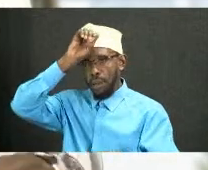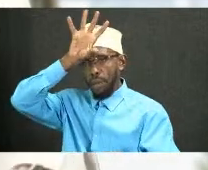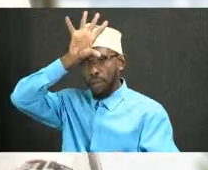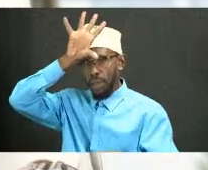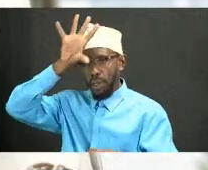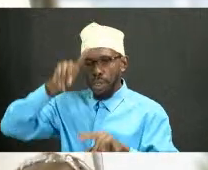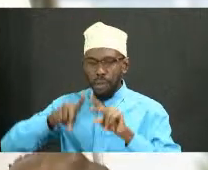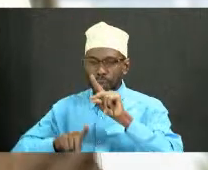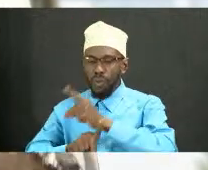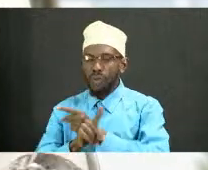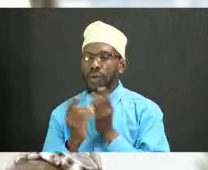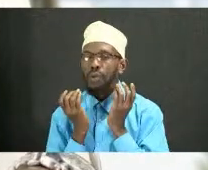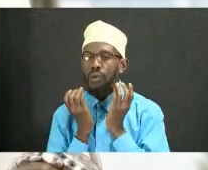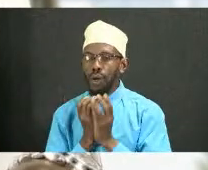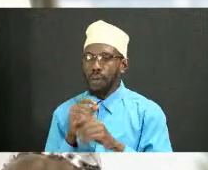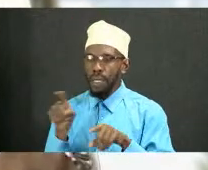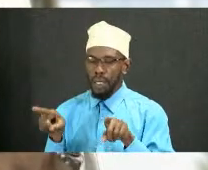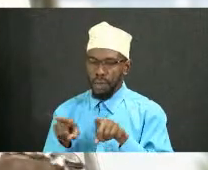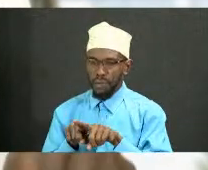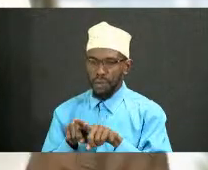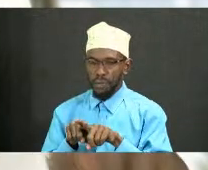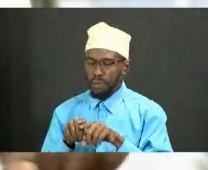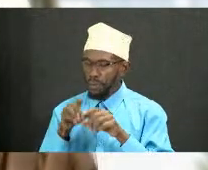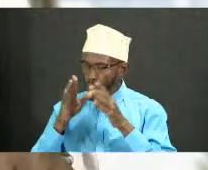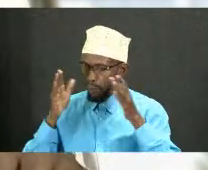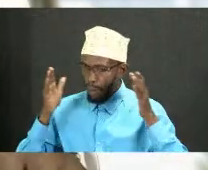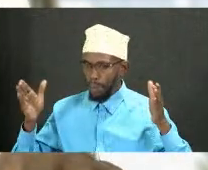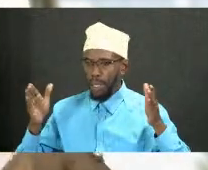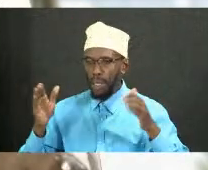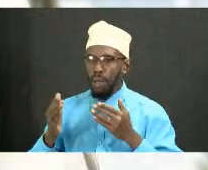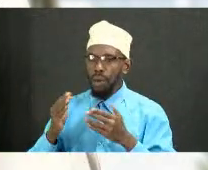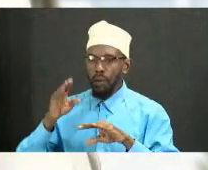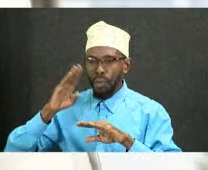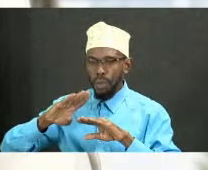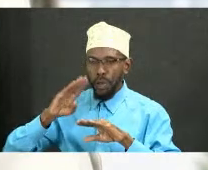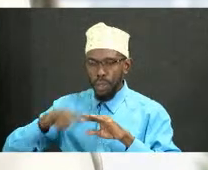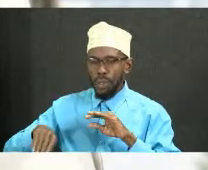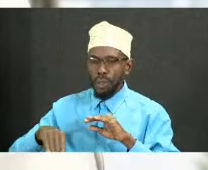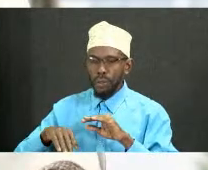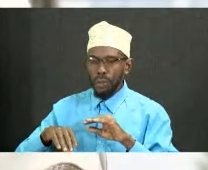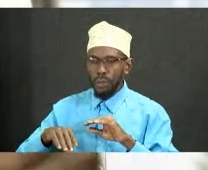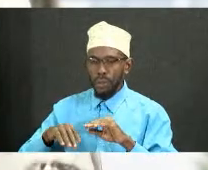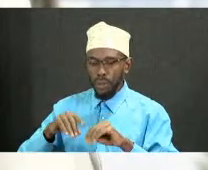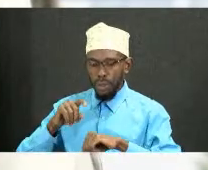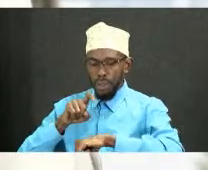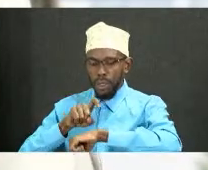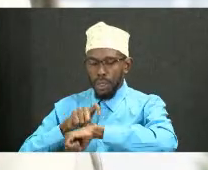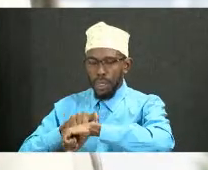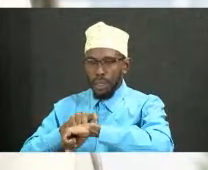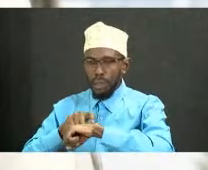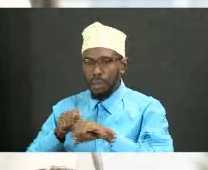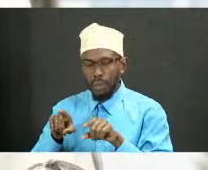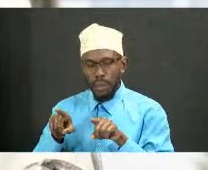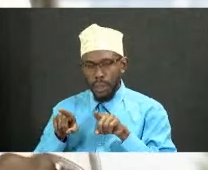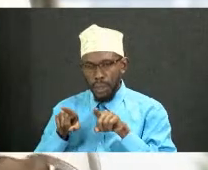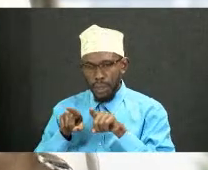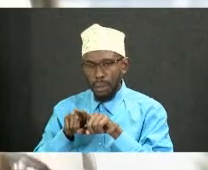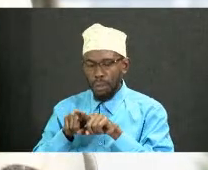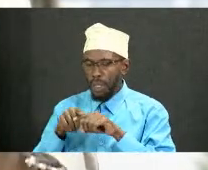yoyote isipokuwa Mtume sallallahu alayhi wasallam ana muujiza mkubwa zaidi kuliko yule nabii. Na wakati ule ule